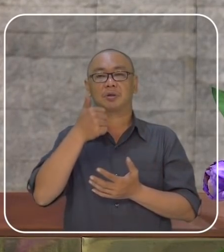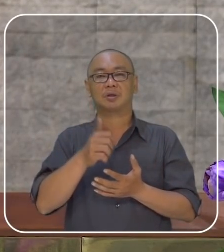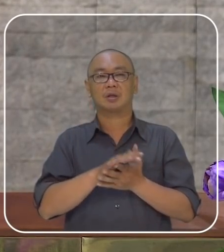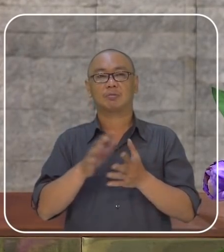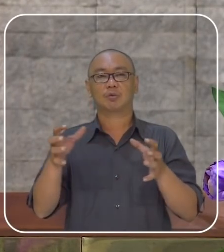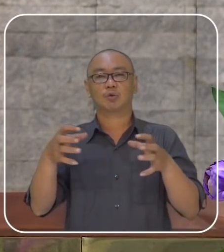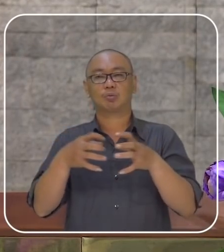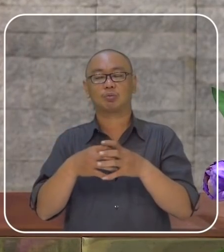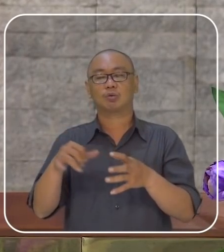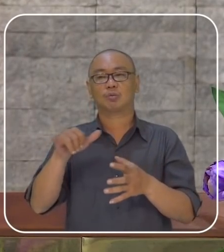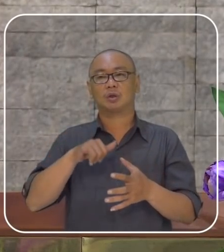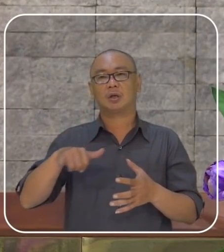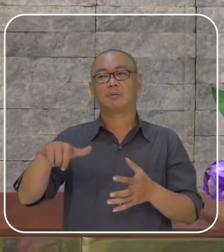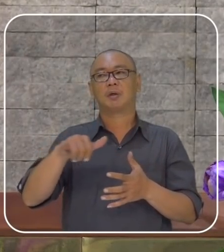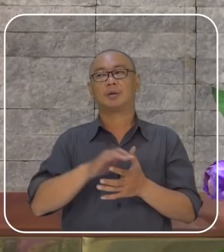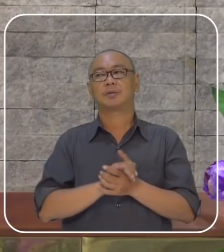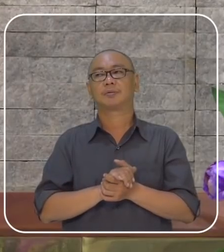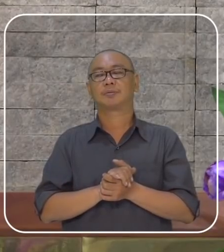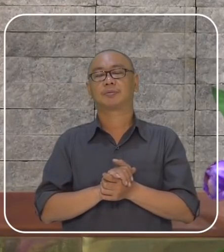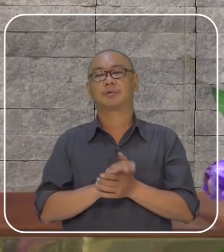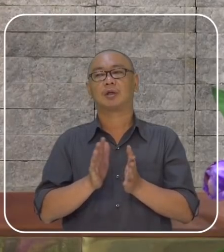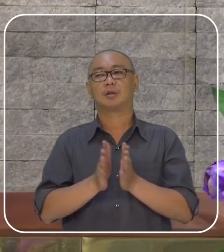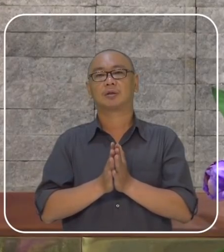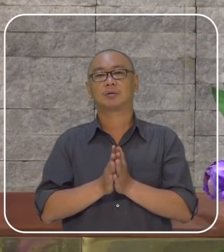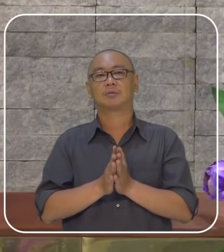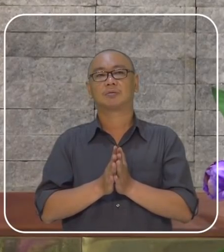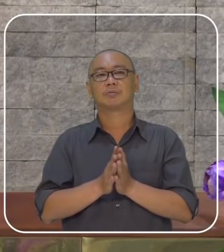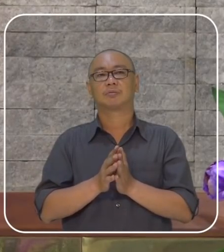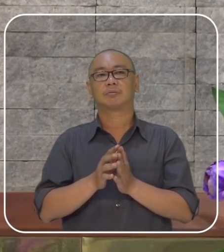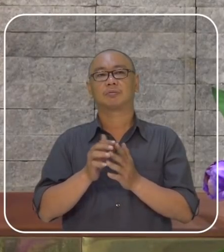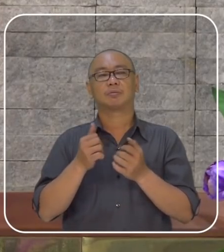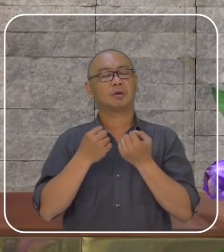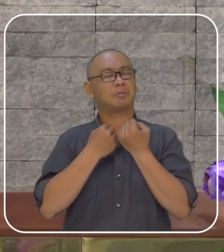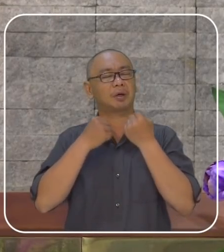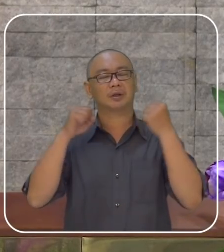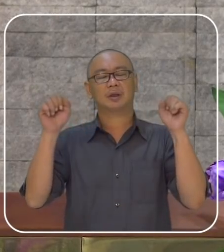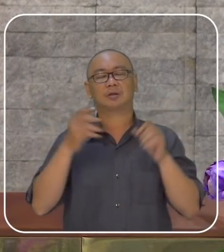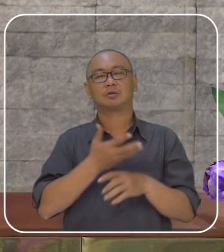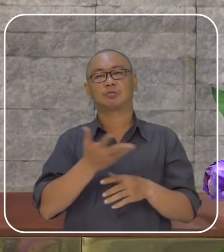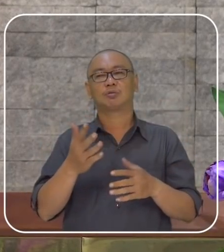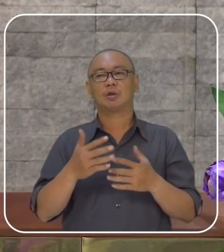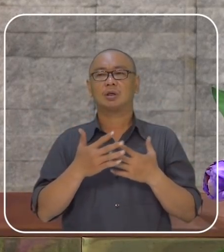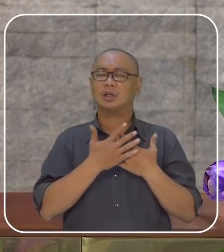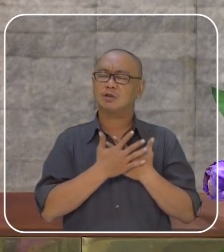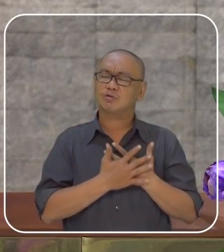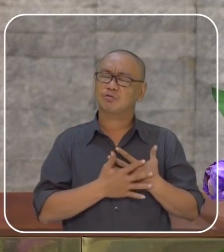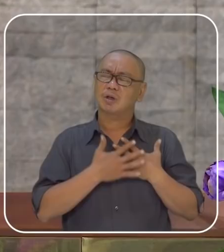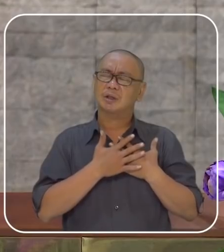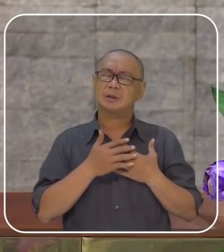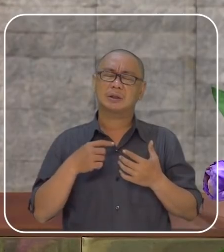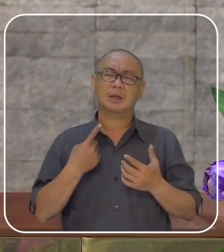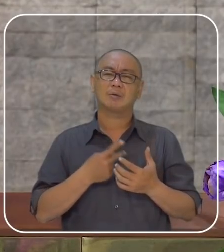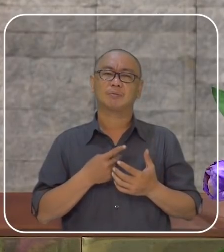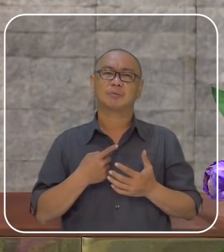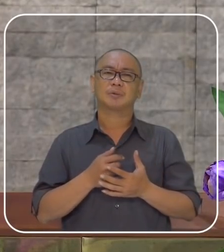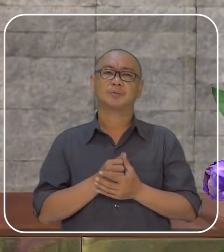boleh berkumpul bersama dan kami boleh melepaskan akan segala kerinduan kami untuk datang